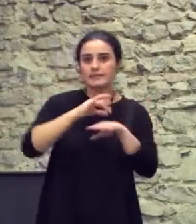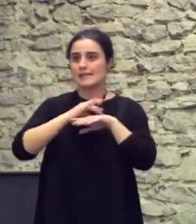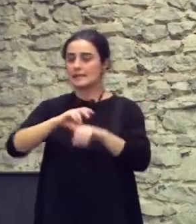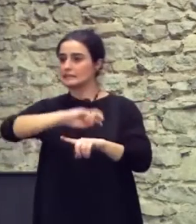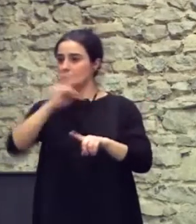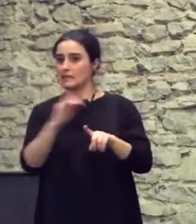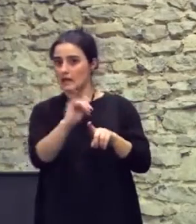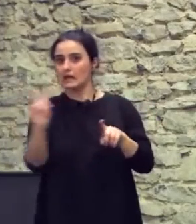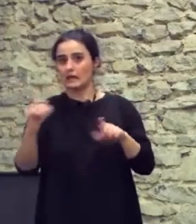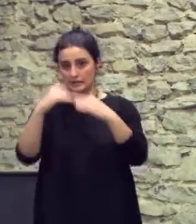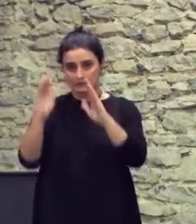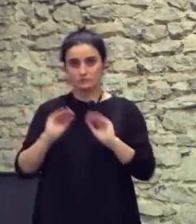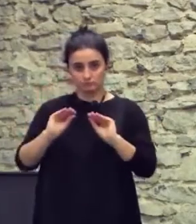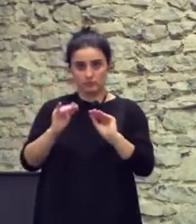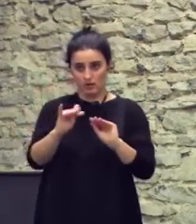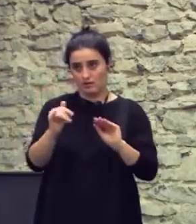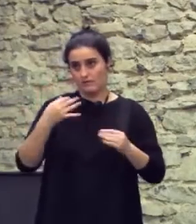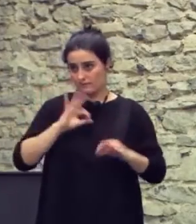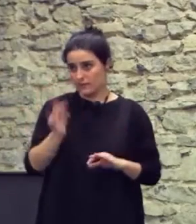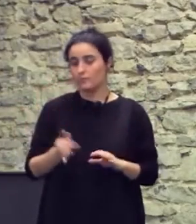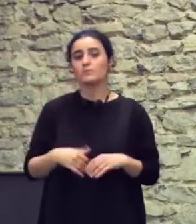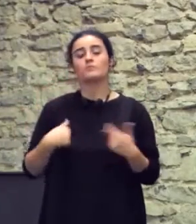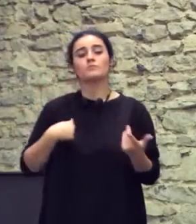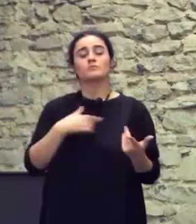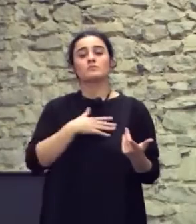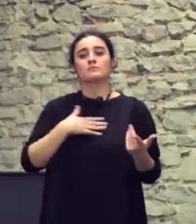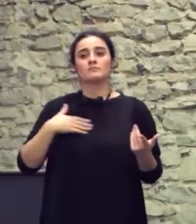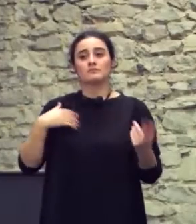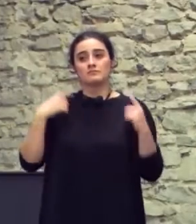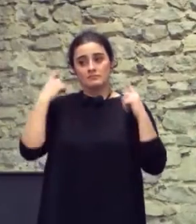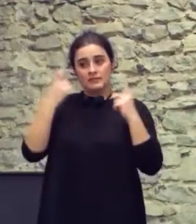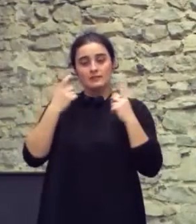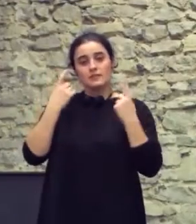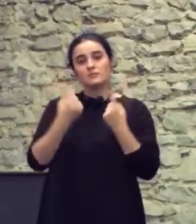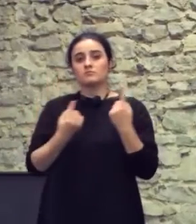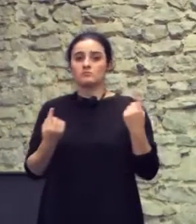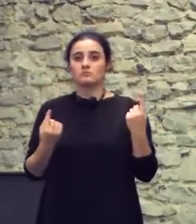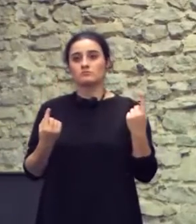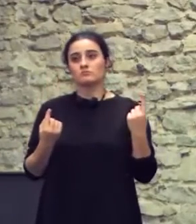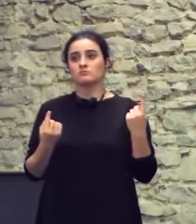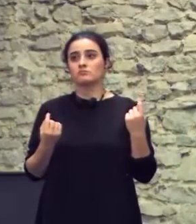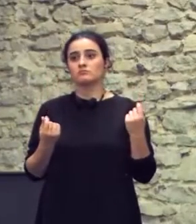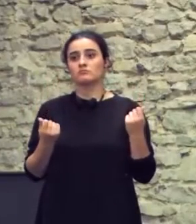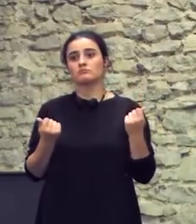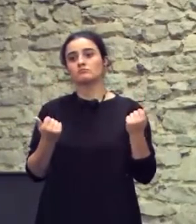gauza aplikatuagoak, ez? Hortaz nik saiatuko naiz askotan